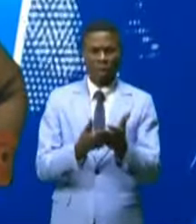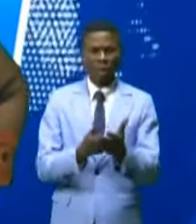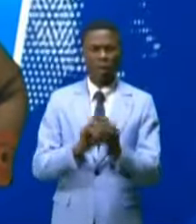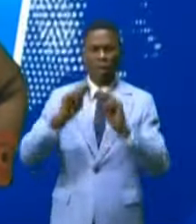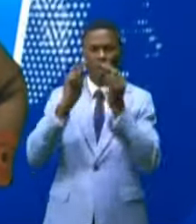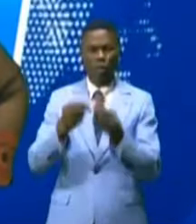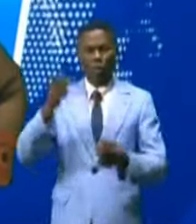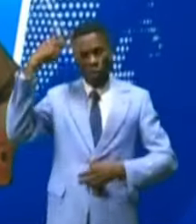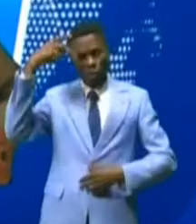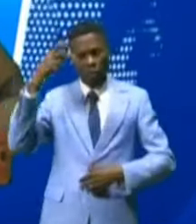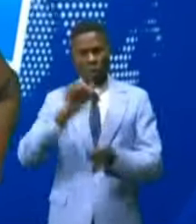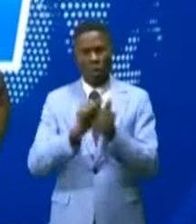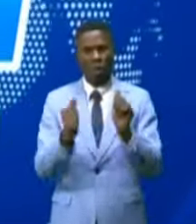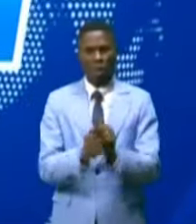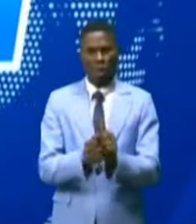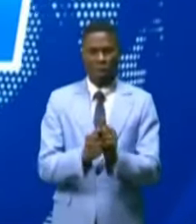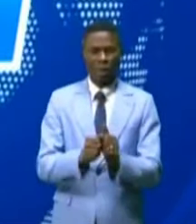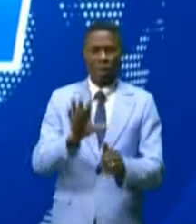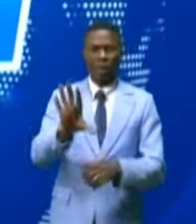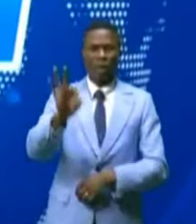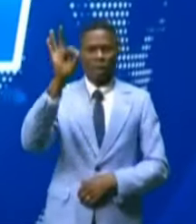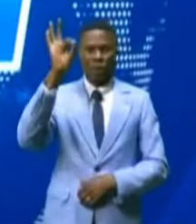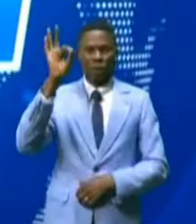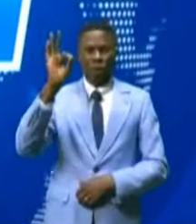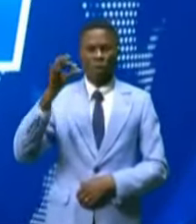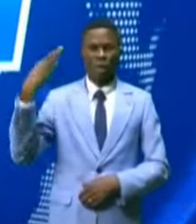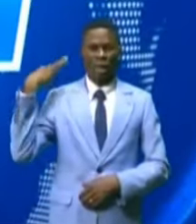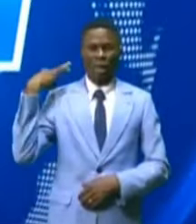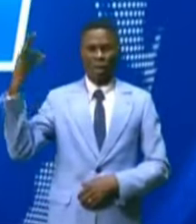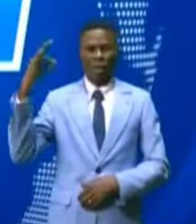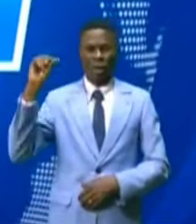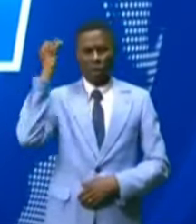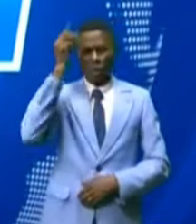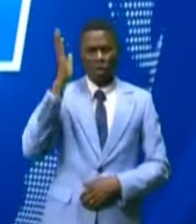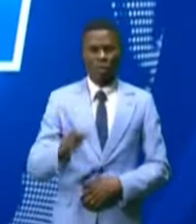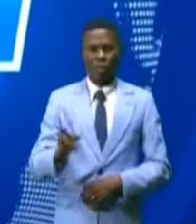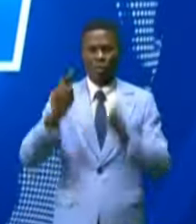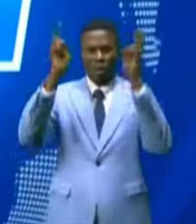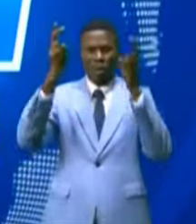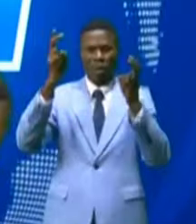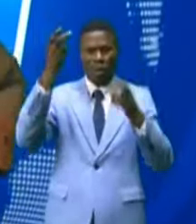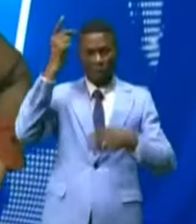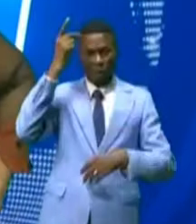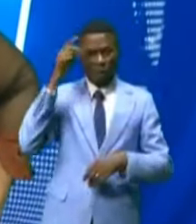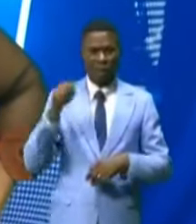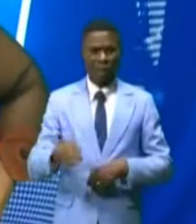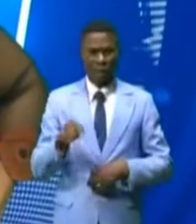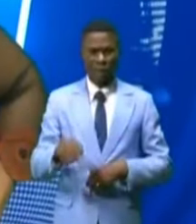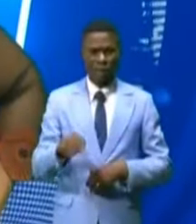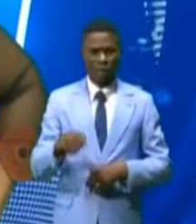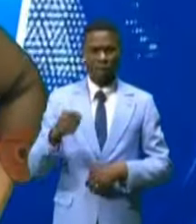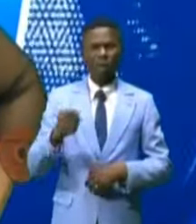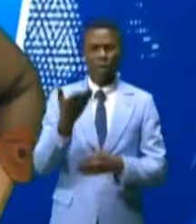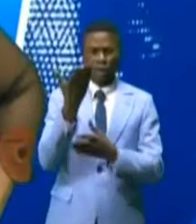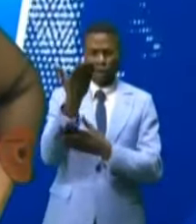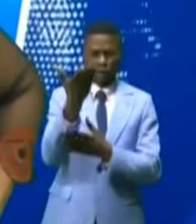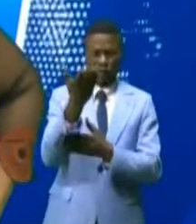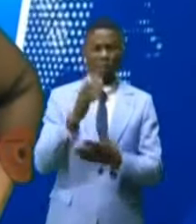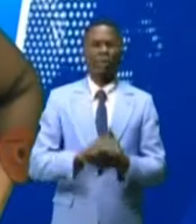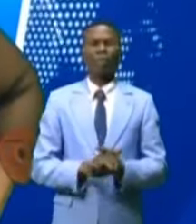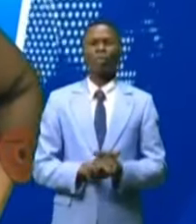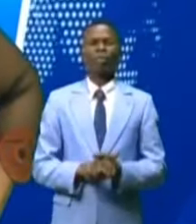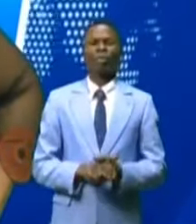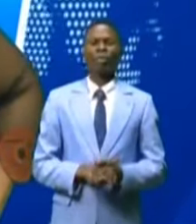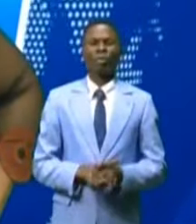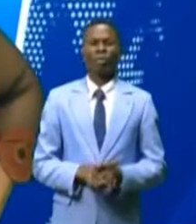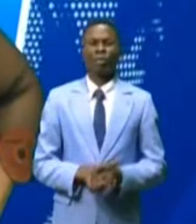parti dans le processus de désignation du candidat gouverneur de la ville-province Kinshasa, propos recueillis par Alain Bikaï.